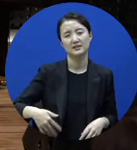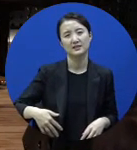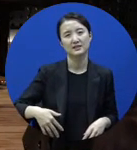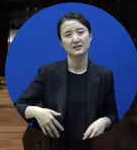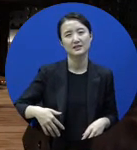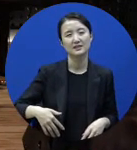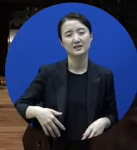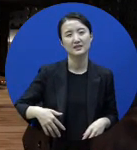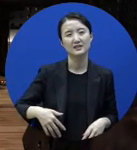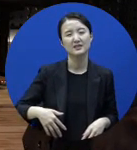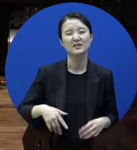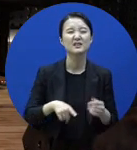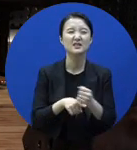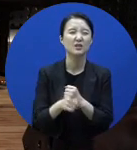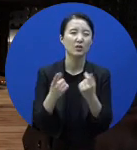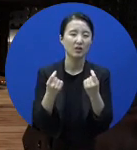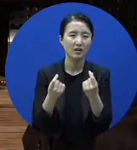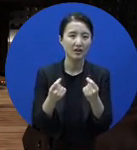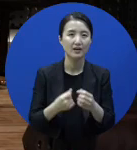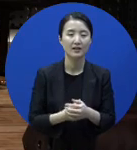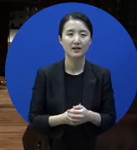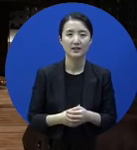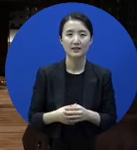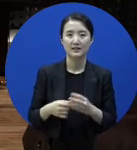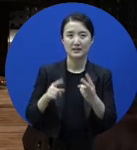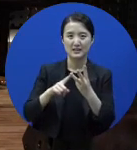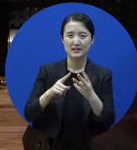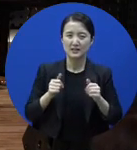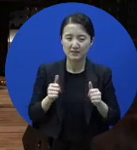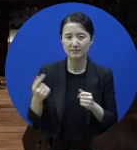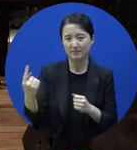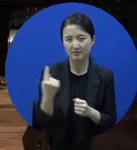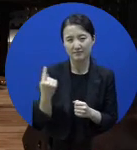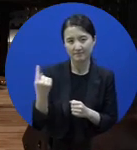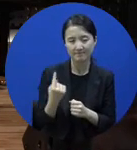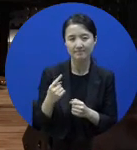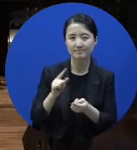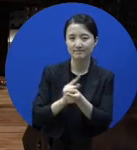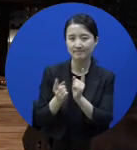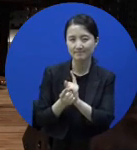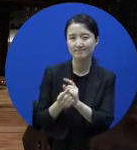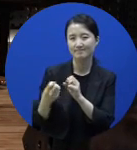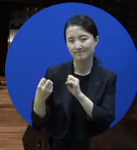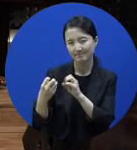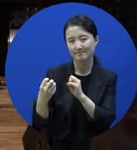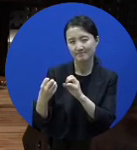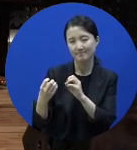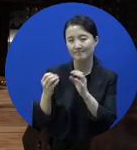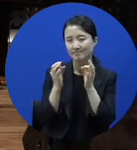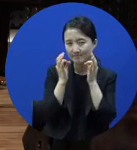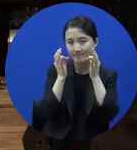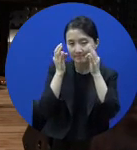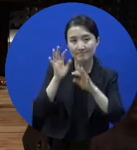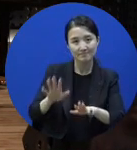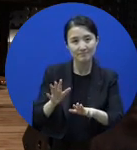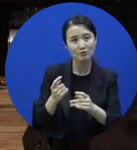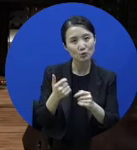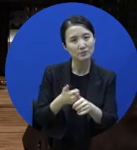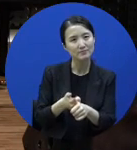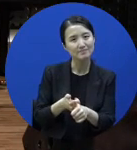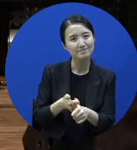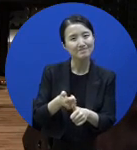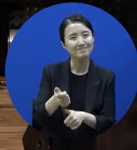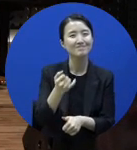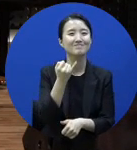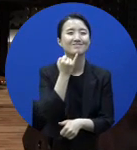잘 돼가고 있는 유형이긴 한데 그만큼 외부 활동을 어느 정도 했다면 어떤 식으로 내가 어디까지